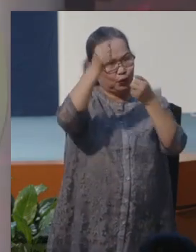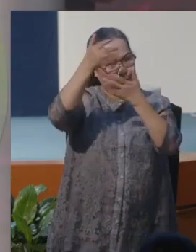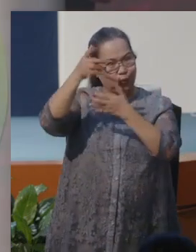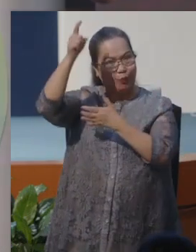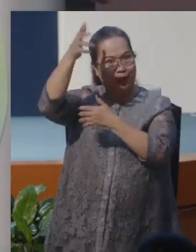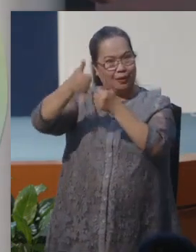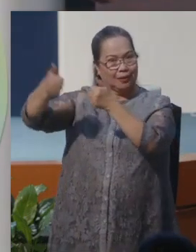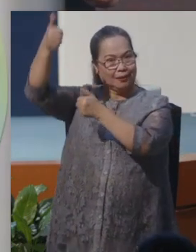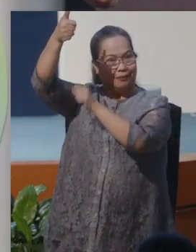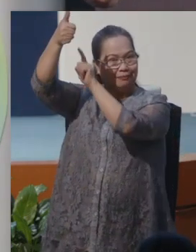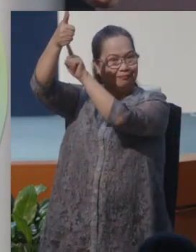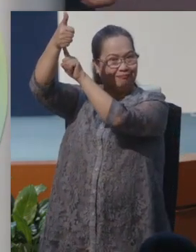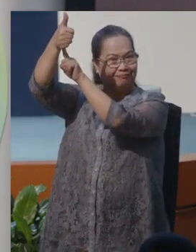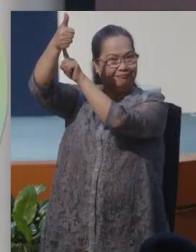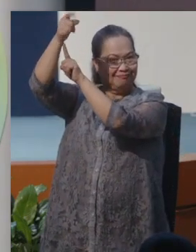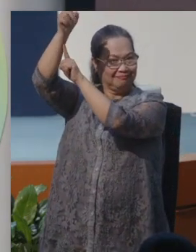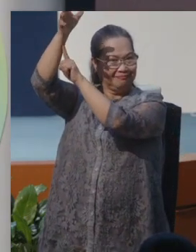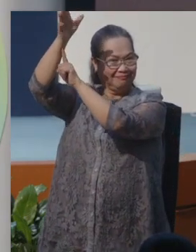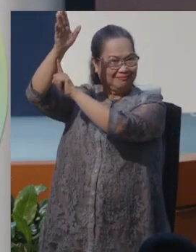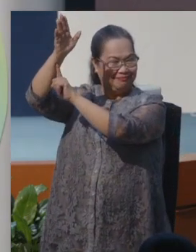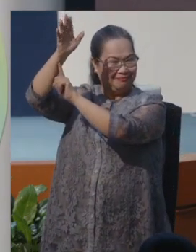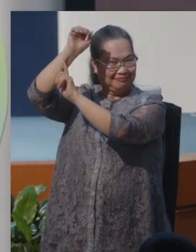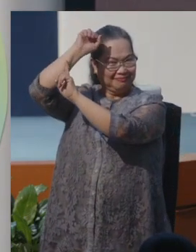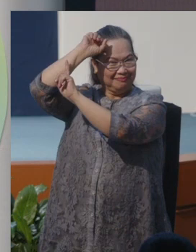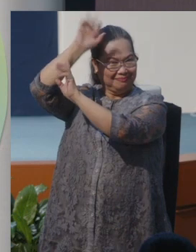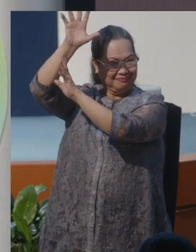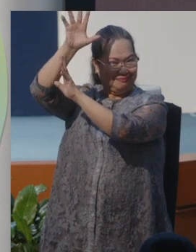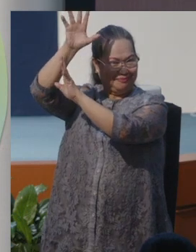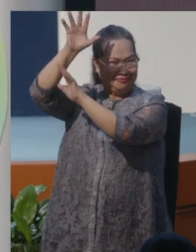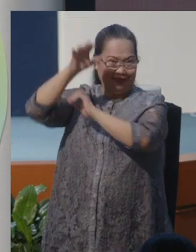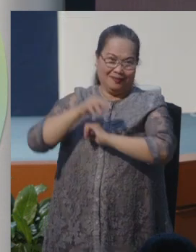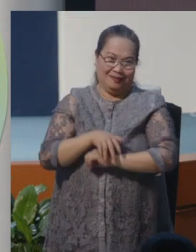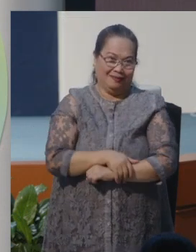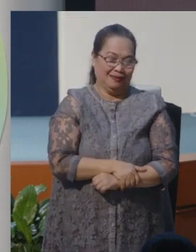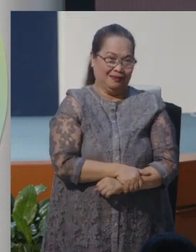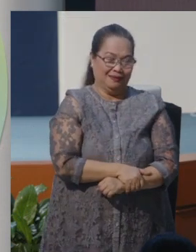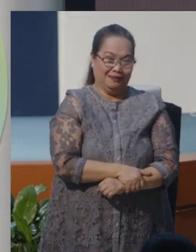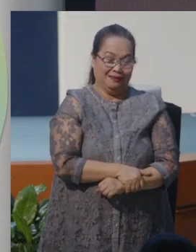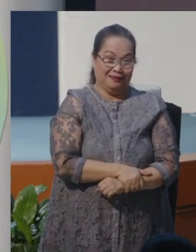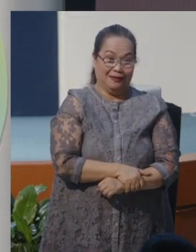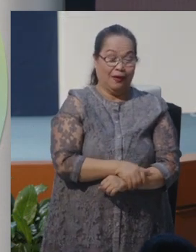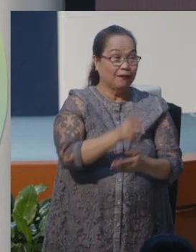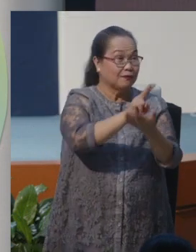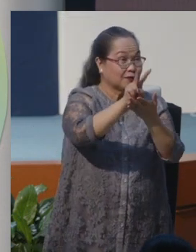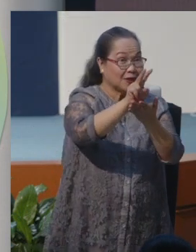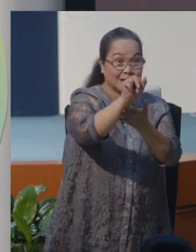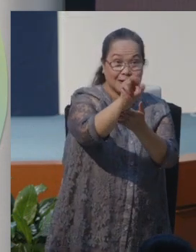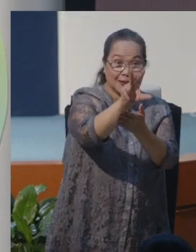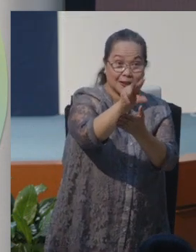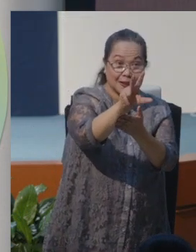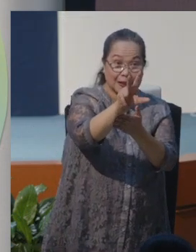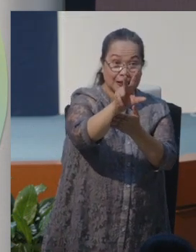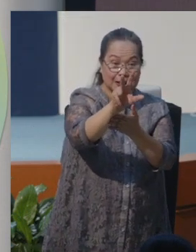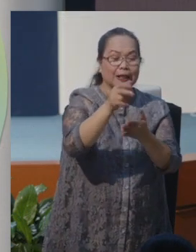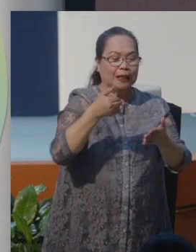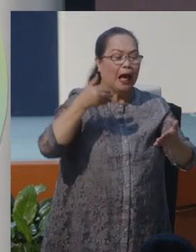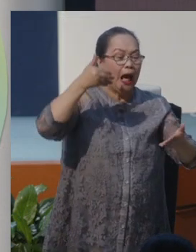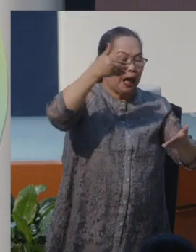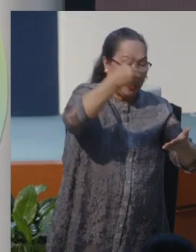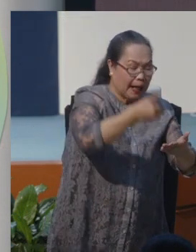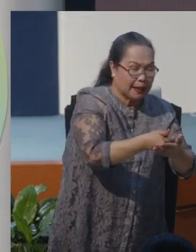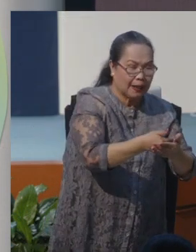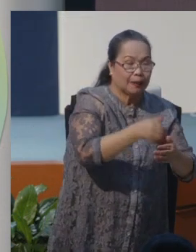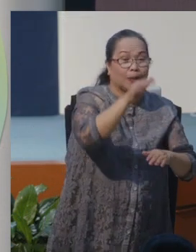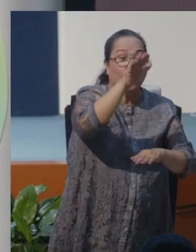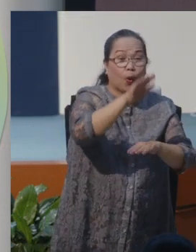soberanyang kalooban ng Panginoon. Ang sabi ng verse 13, and when they came, He called